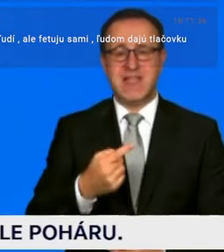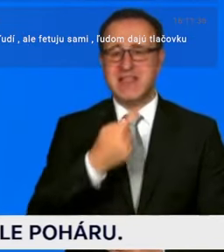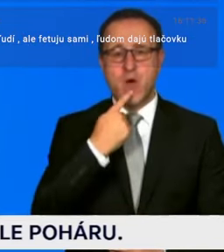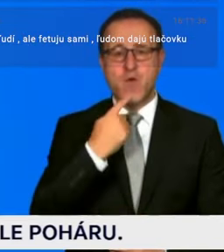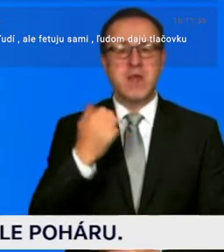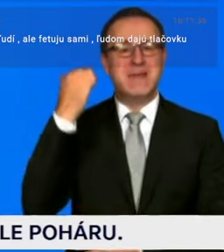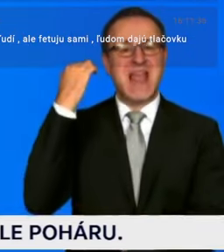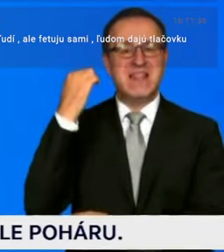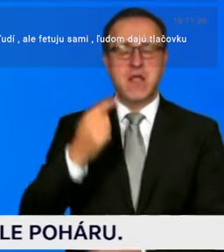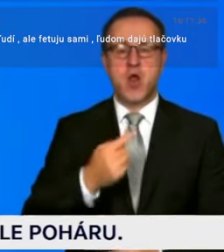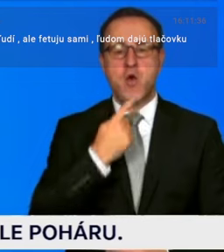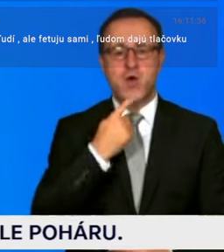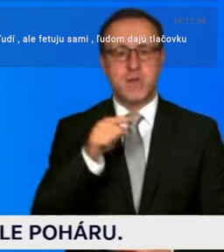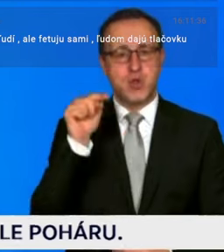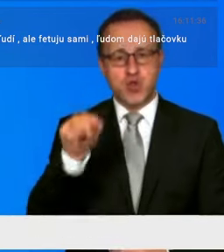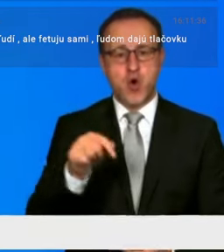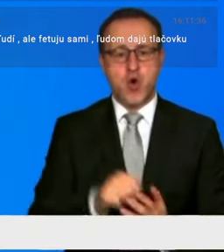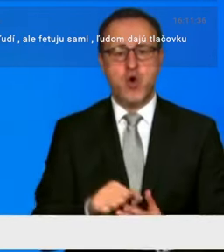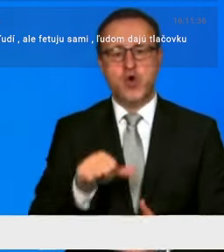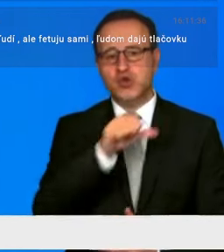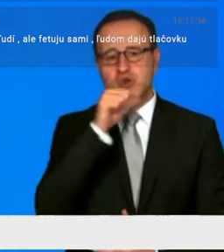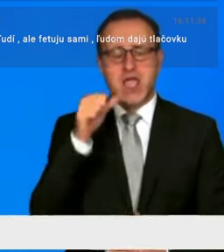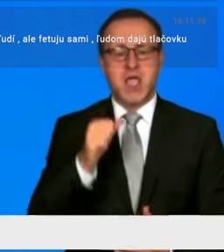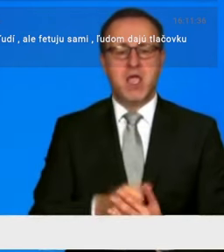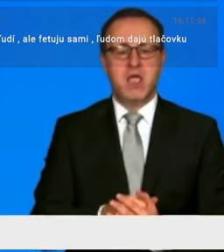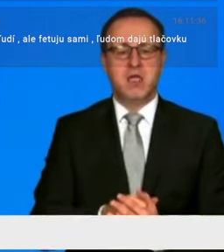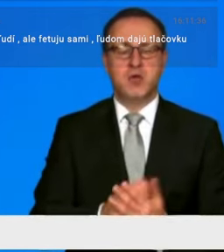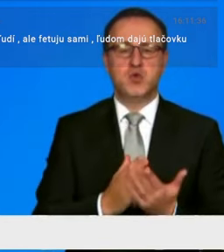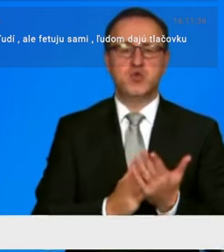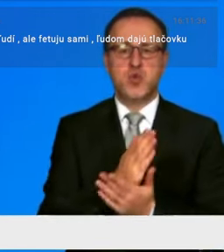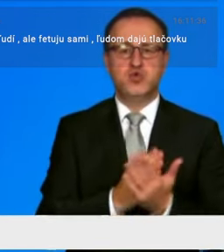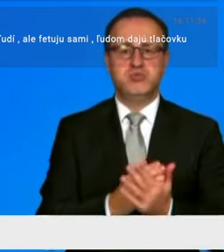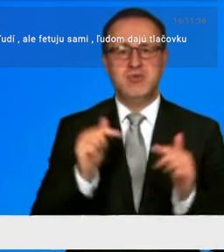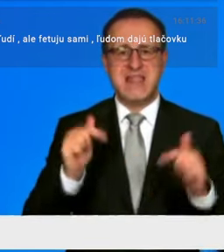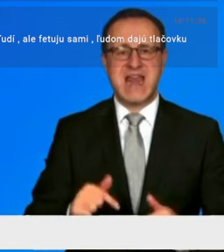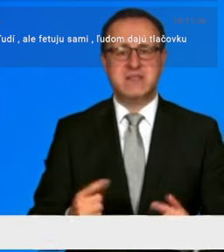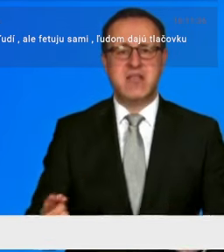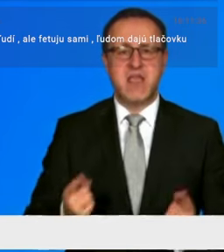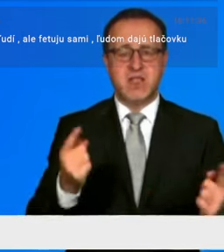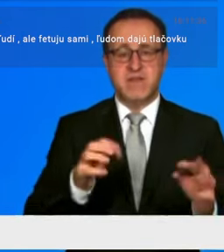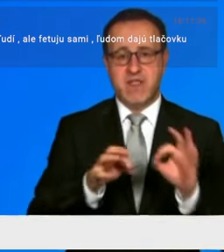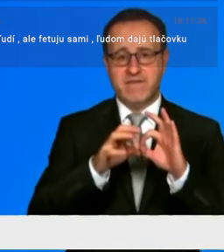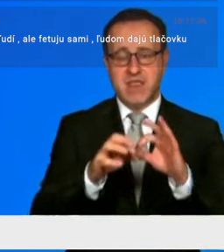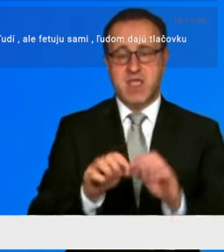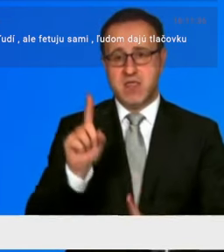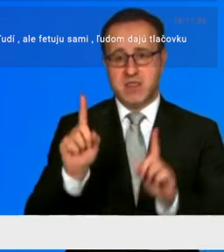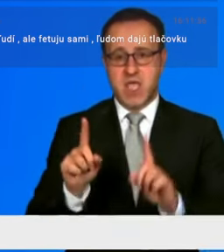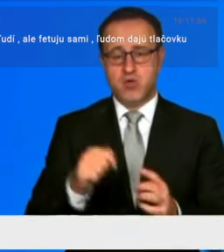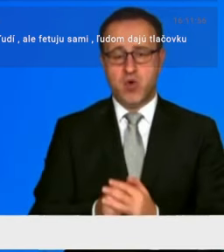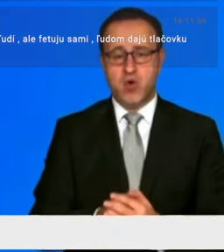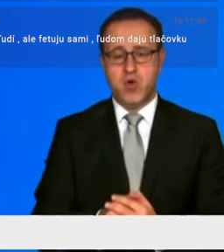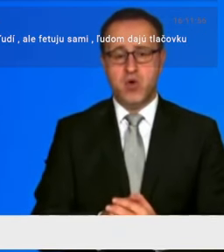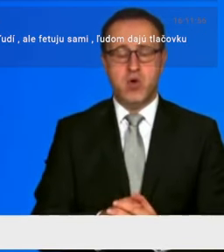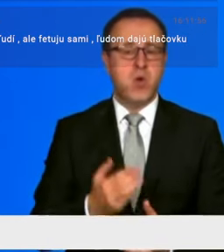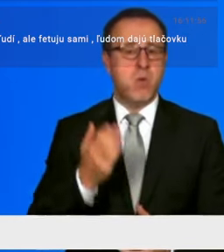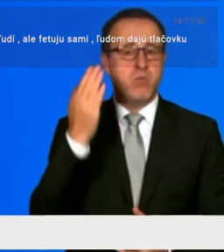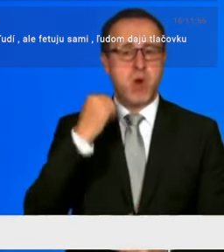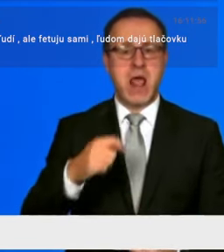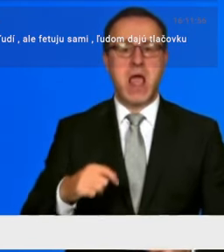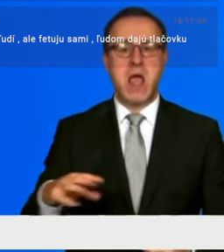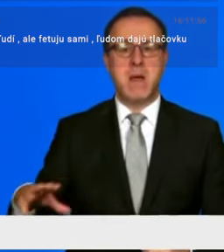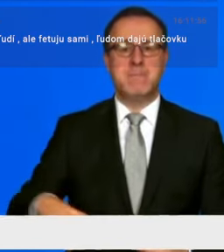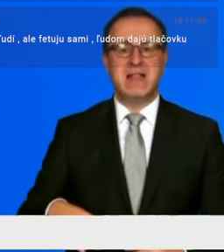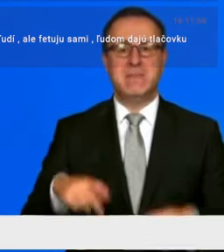riaditeľa hovorím to že službu dnes službu dnes efektívne vedie niekto čím bola pani prezidentka